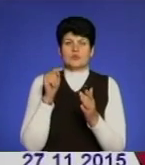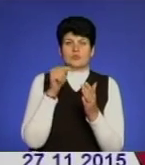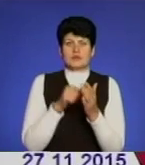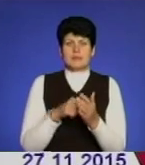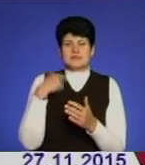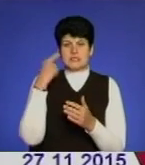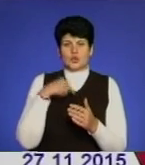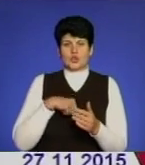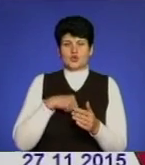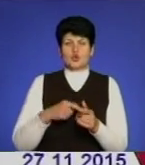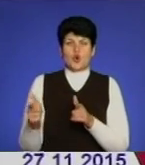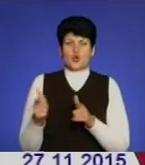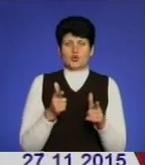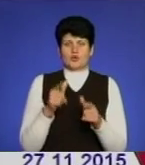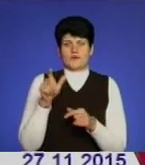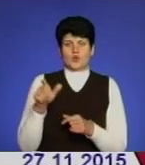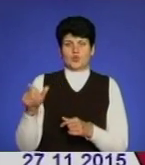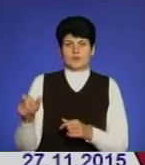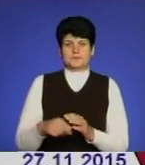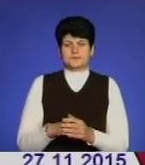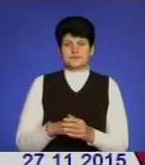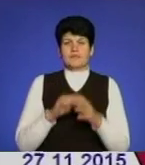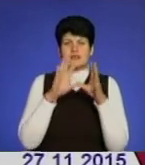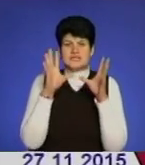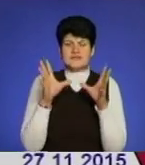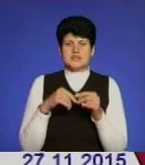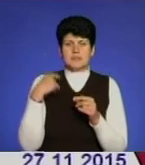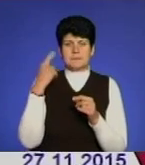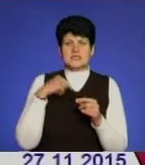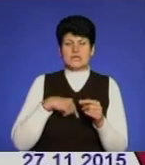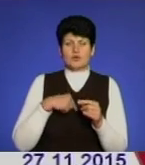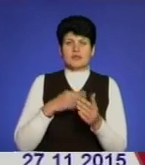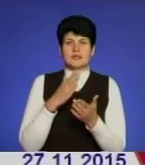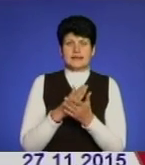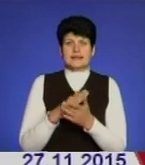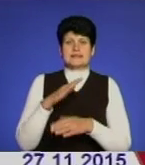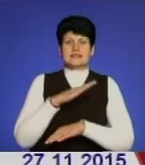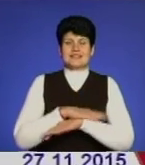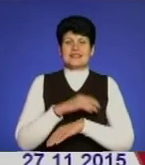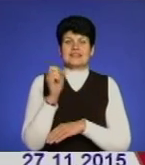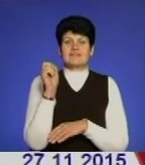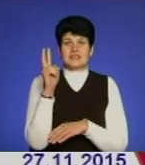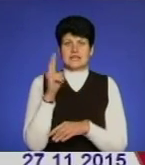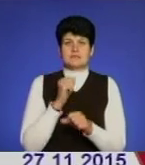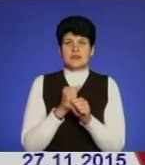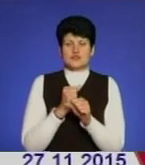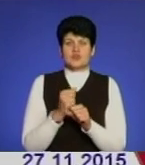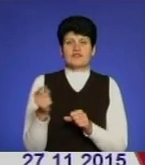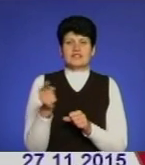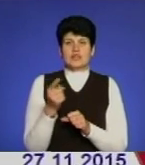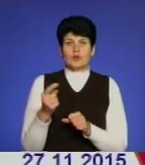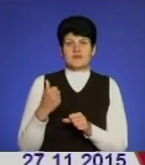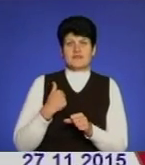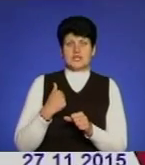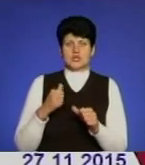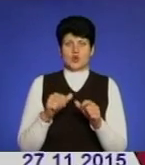психологічно готові і підготовлені люди. Із всіх психологів, присутніх на заняттях, 12 працюють у тернопільських